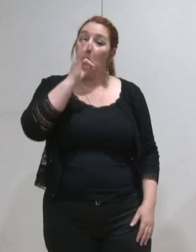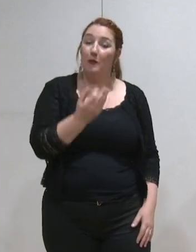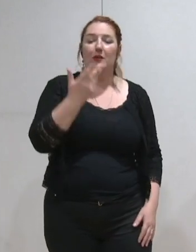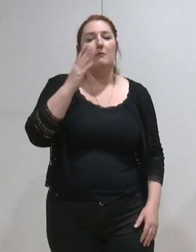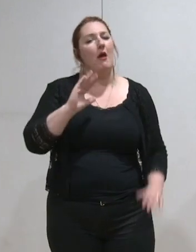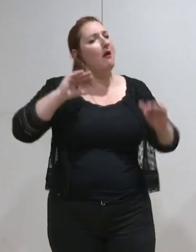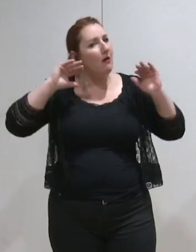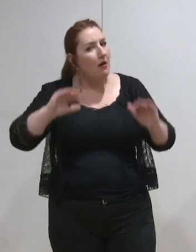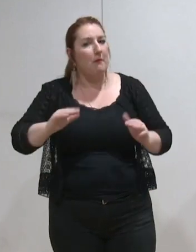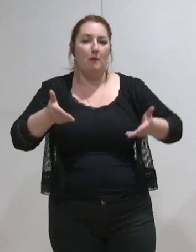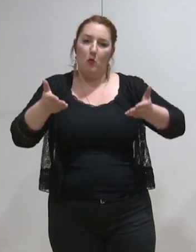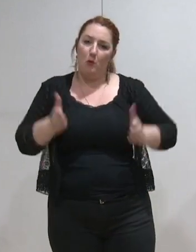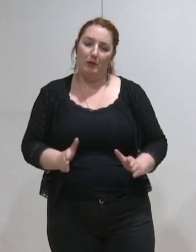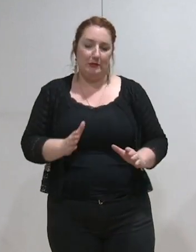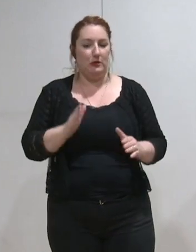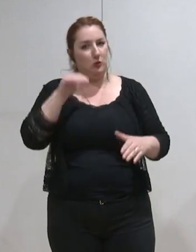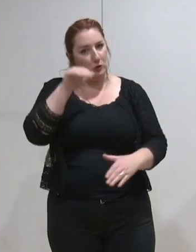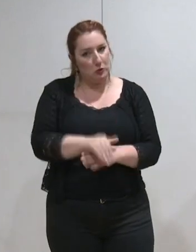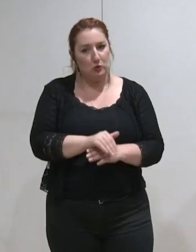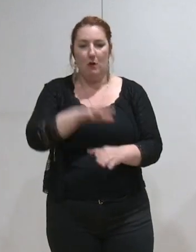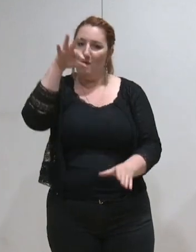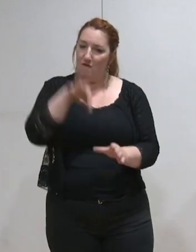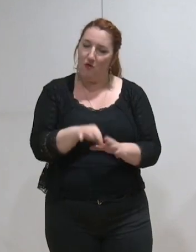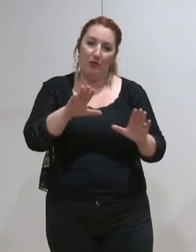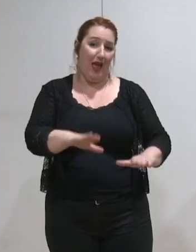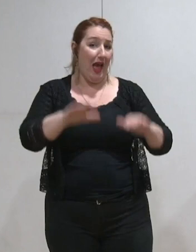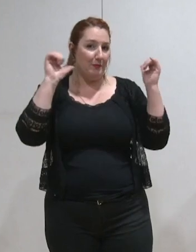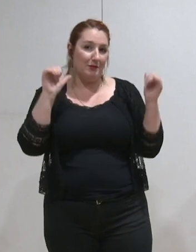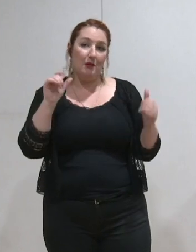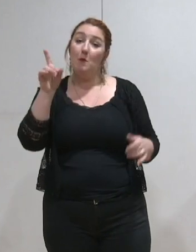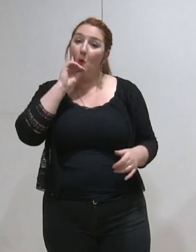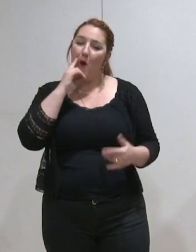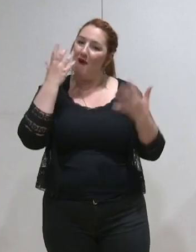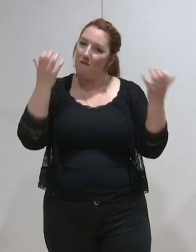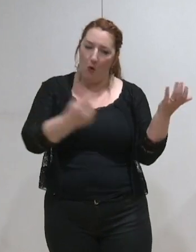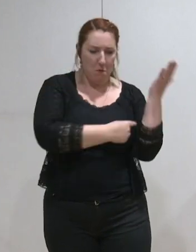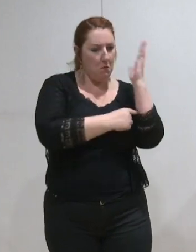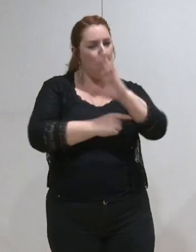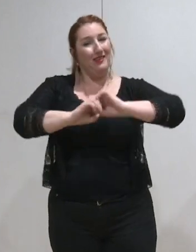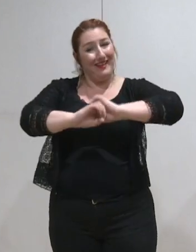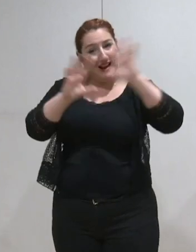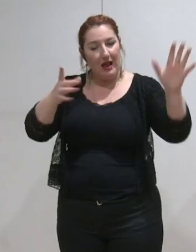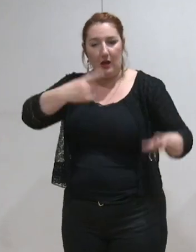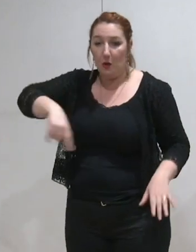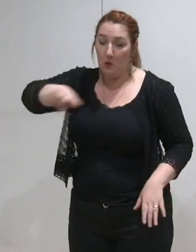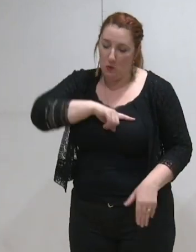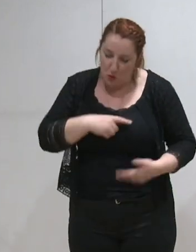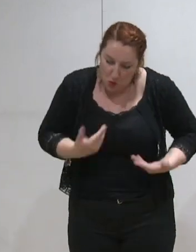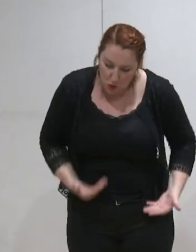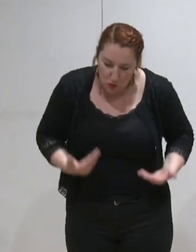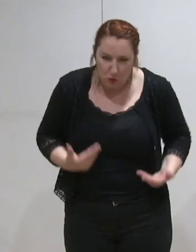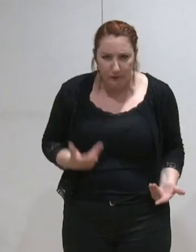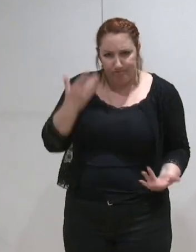nous abstenir marquant par notre vote l'inquiétude que suscite chez nous aujourd'hui